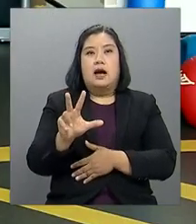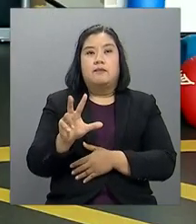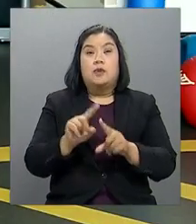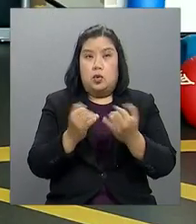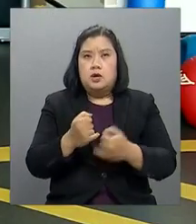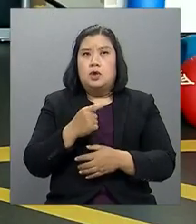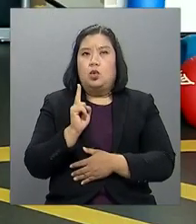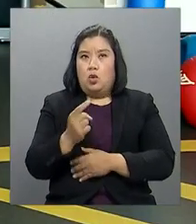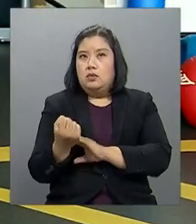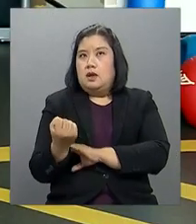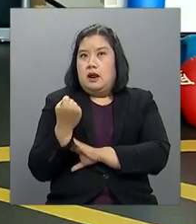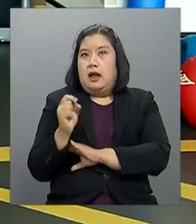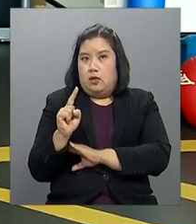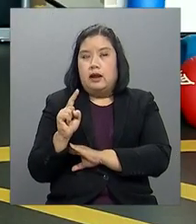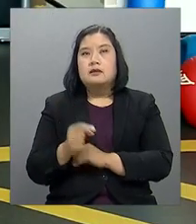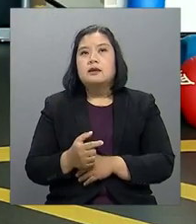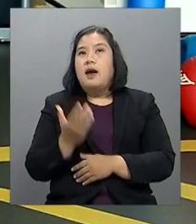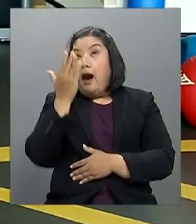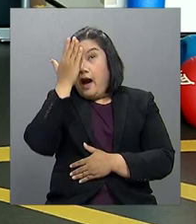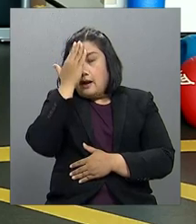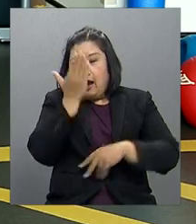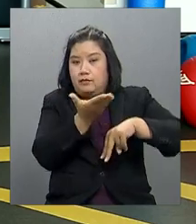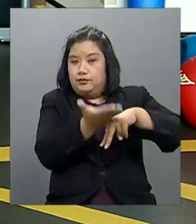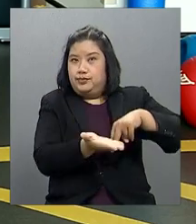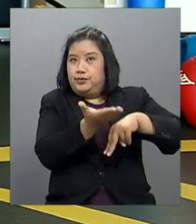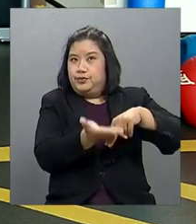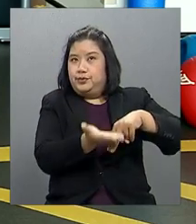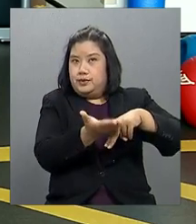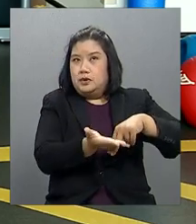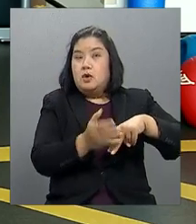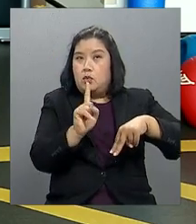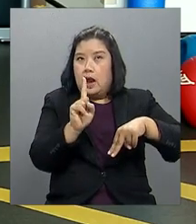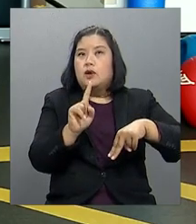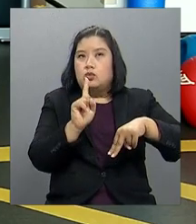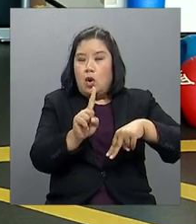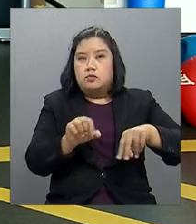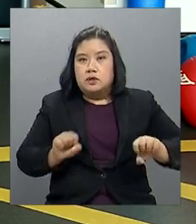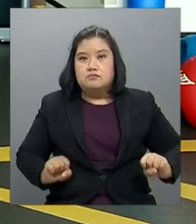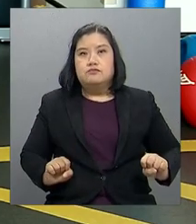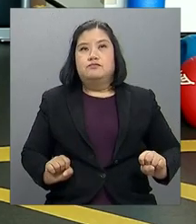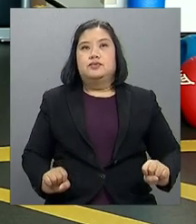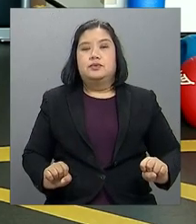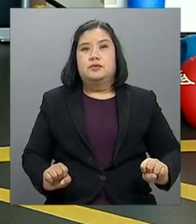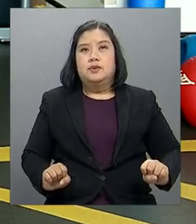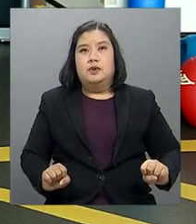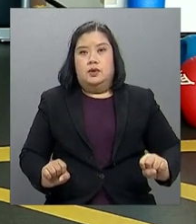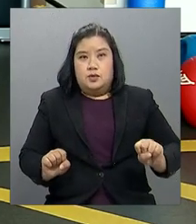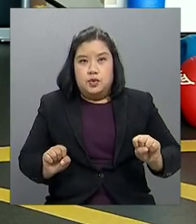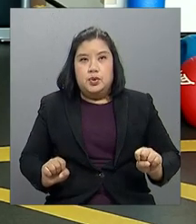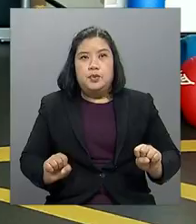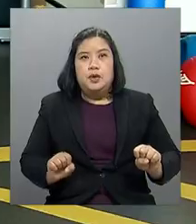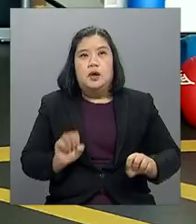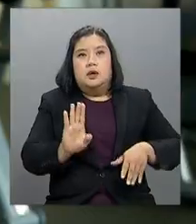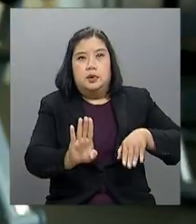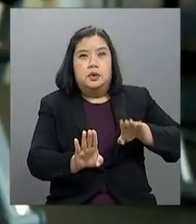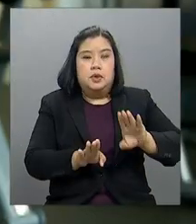นื้อต้นขาตรงนี้นะคะเพราะเราต้องใช้ในการลุกจากท่านั่งไปท่ายืนการขึ้นบันไดทุกอย่างใช้กล้ามเนื้อตรงนี้หมดเล